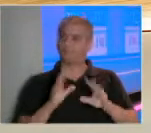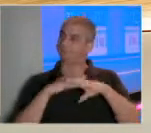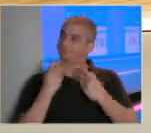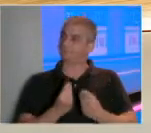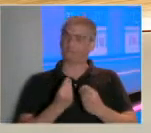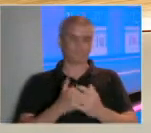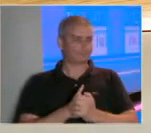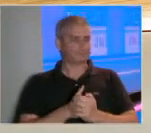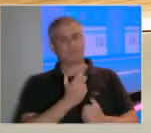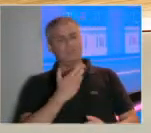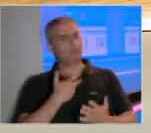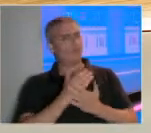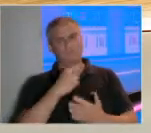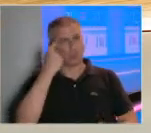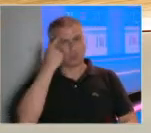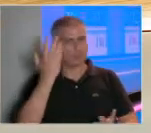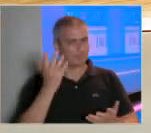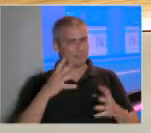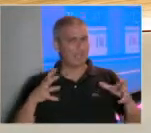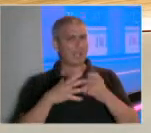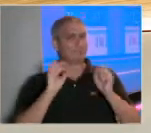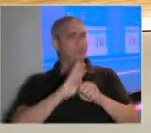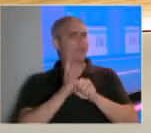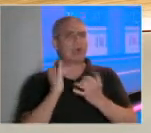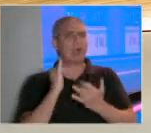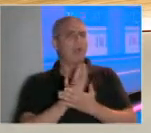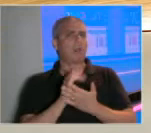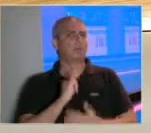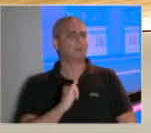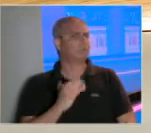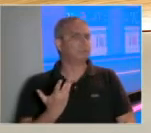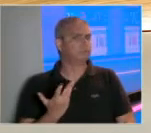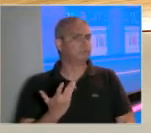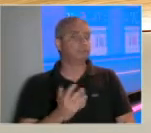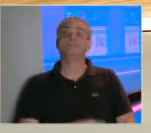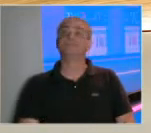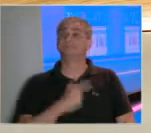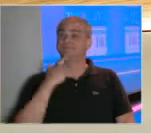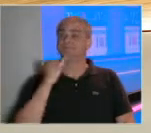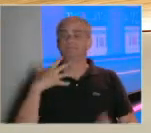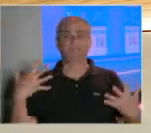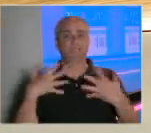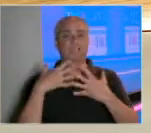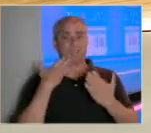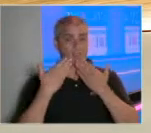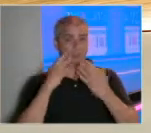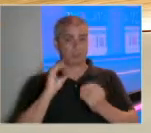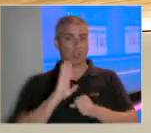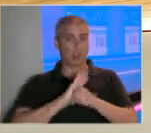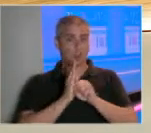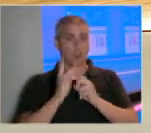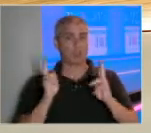ינו. טוב, אז מה אנחנו כבר יודעים מקבינט הקורונה? איזה החלטות התקבלו שם? כן, אז קבינט הקורונה